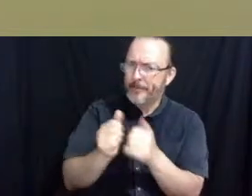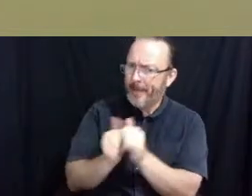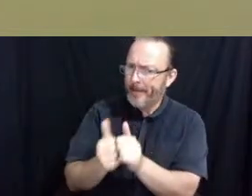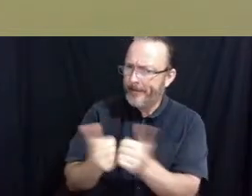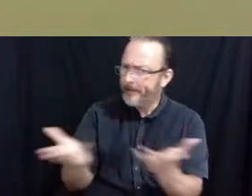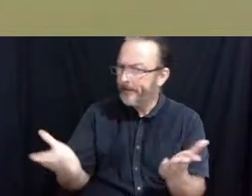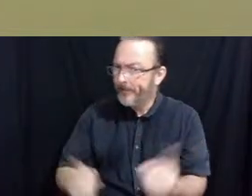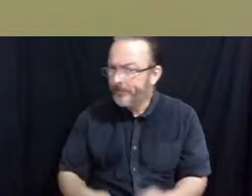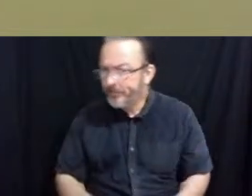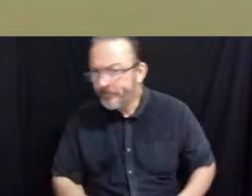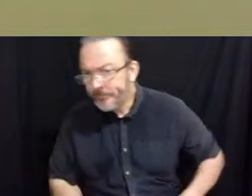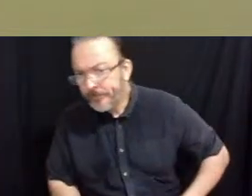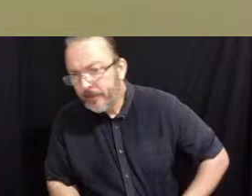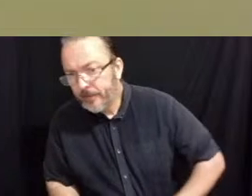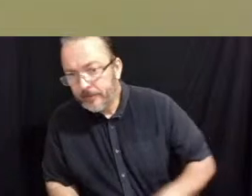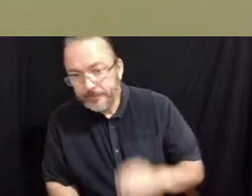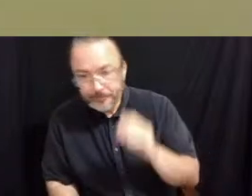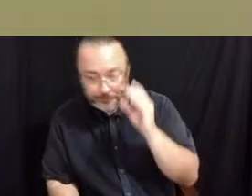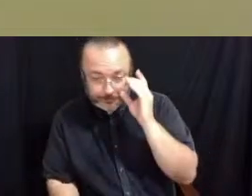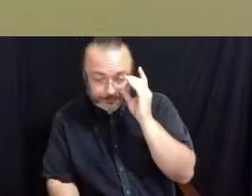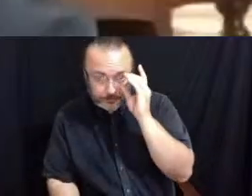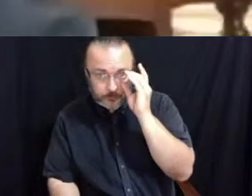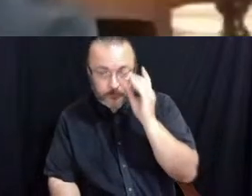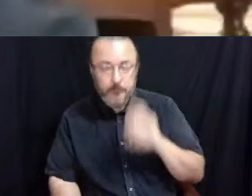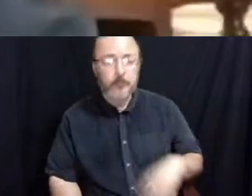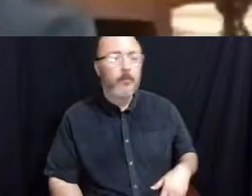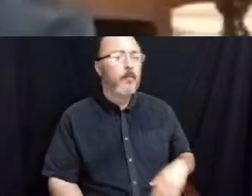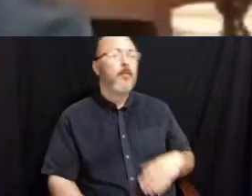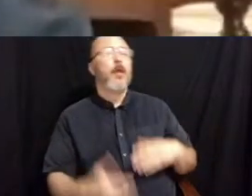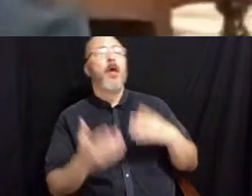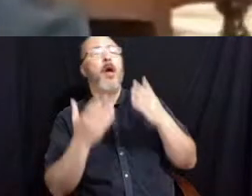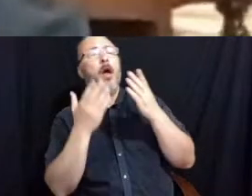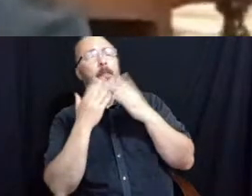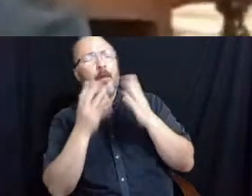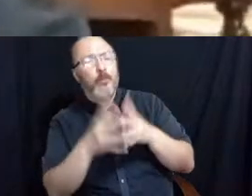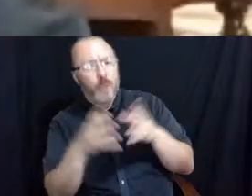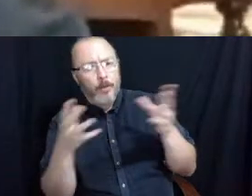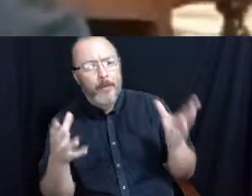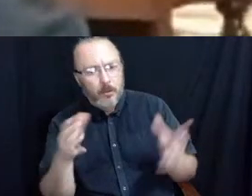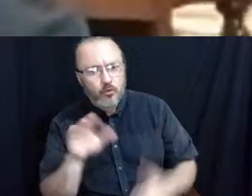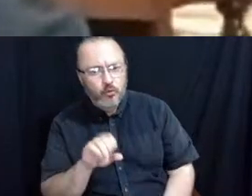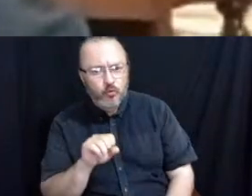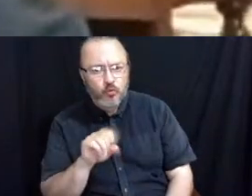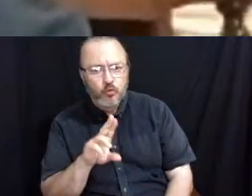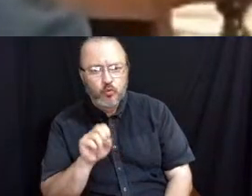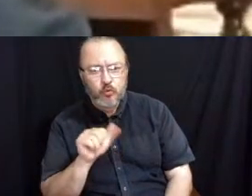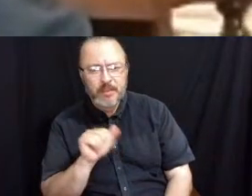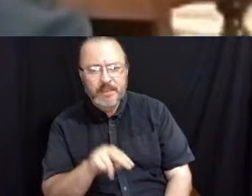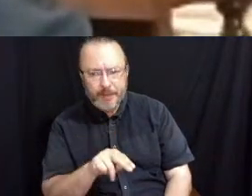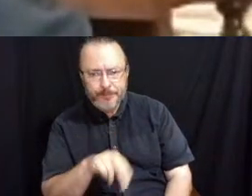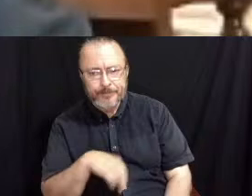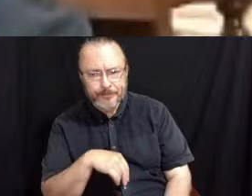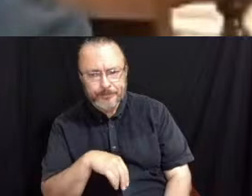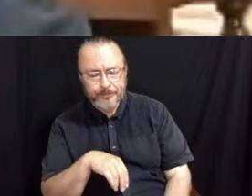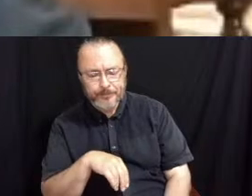peut-on éliminer ces obstacles? Monsieur Bates, merci beaucoup, Susan. Alors, premièrement,